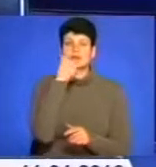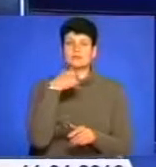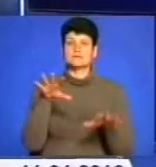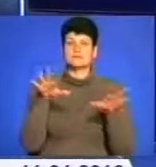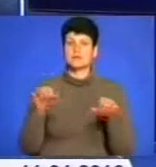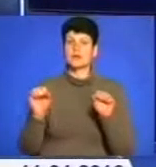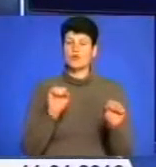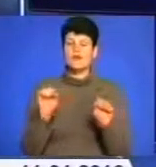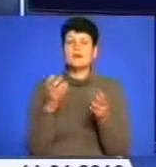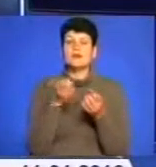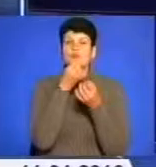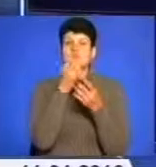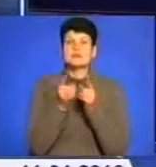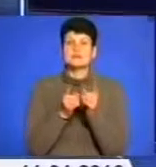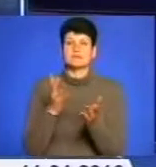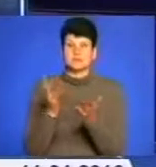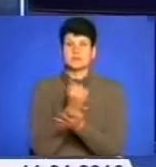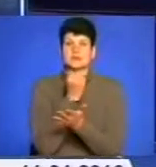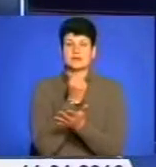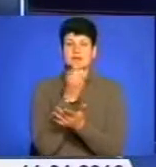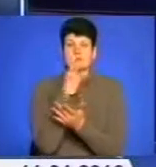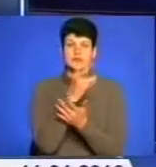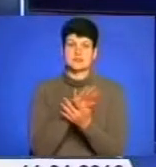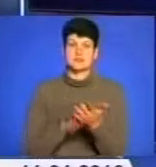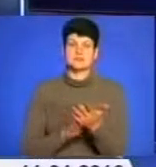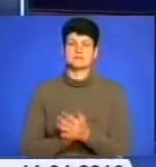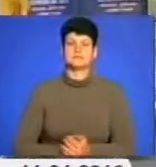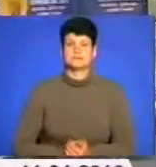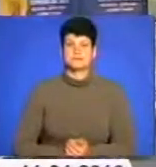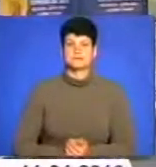і яких позитивних змін вдалося досягти, дивіться далі у сюжеті.